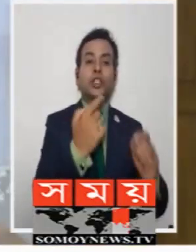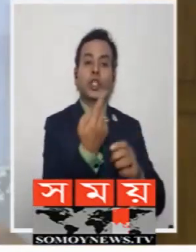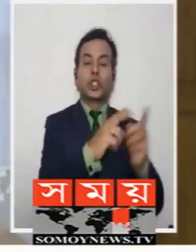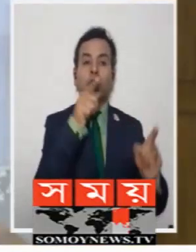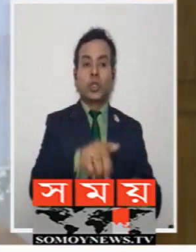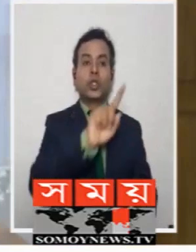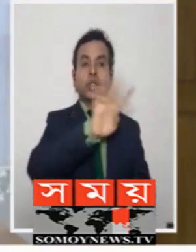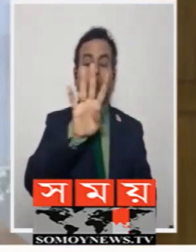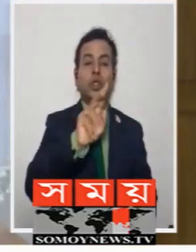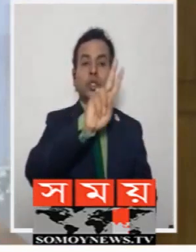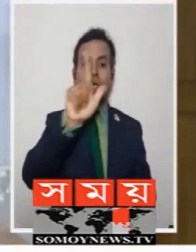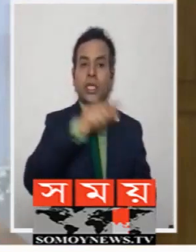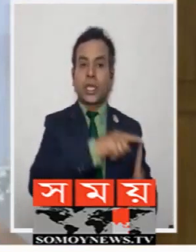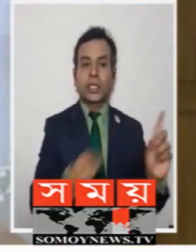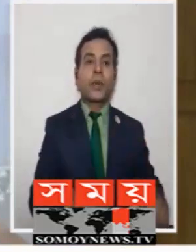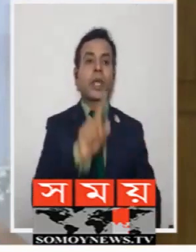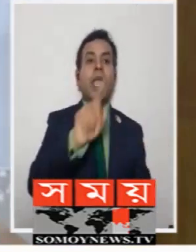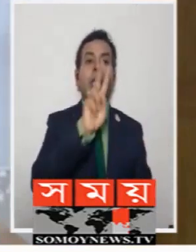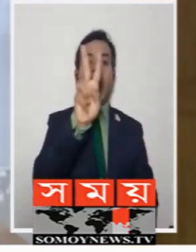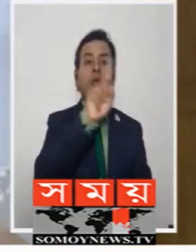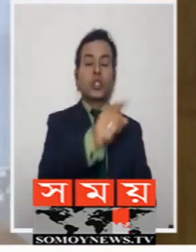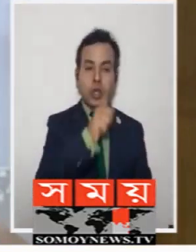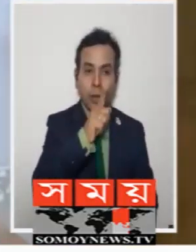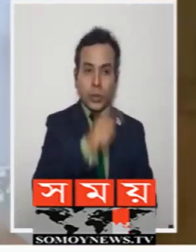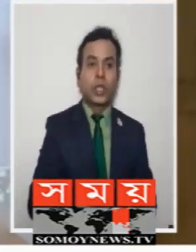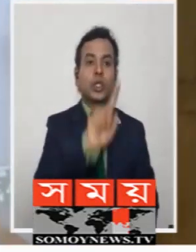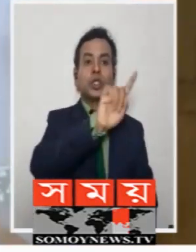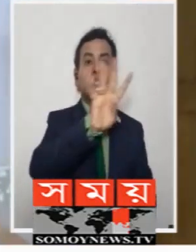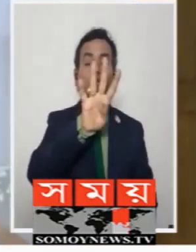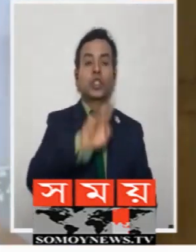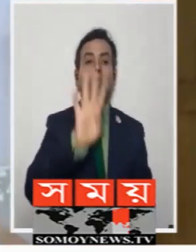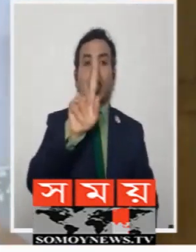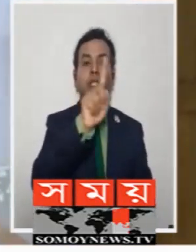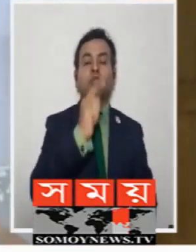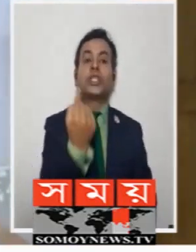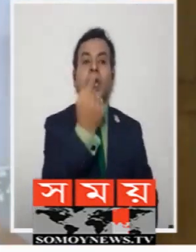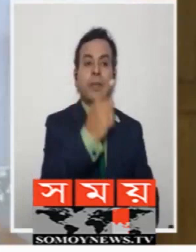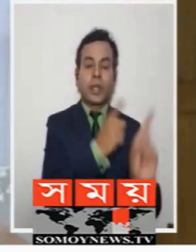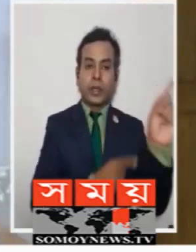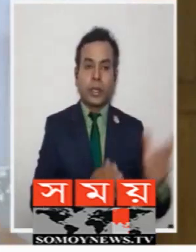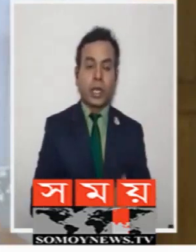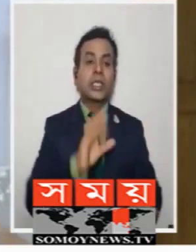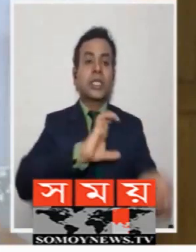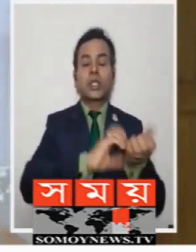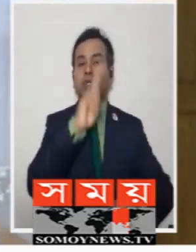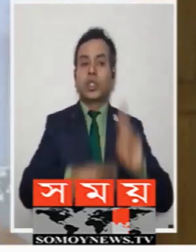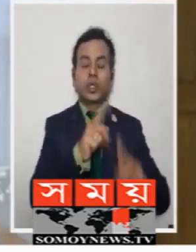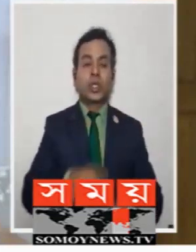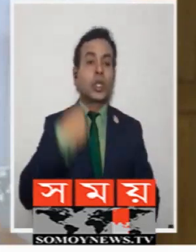1441 আজকে স্বাস্থ্য অধিদপ্তরের নিয়মিত সংবাদ বুলেটিন কোভিড-19 বিষয়ক আপনাদের সামনে তথ্য তুলে